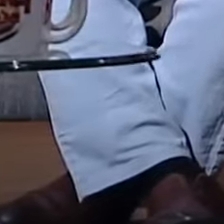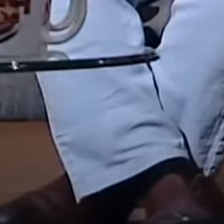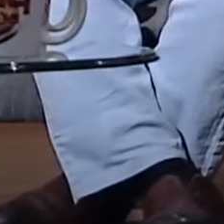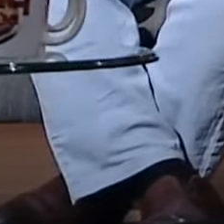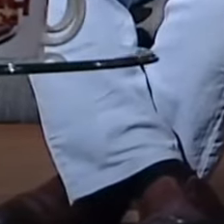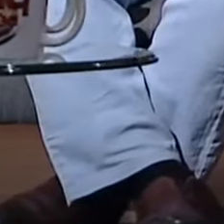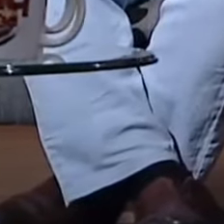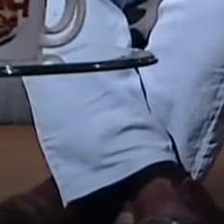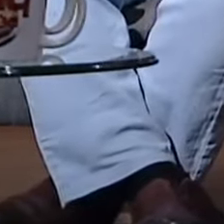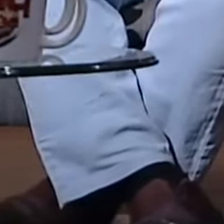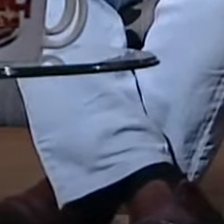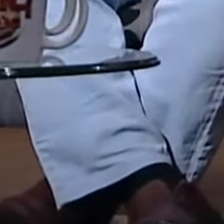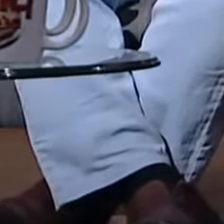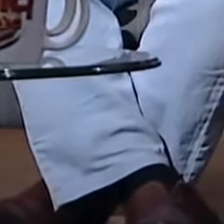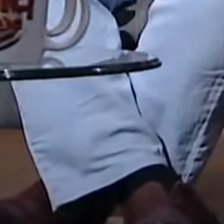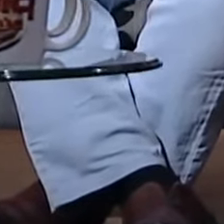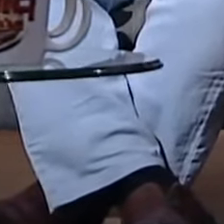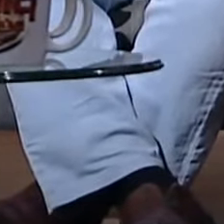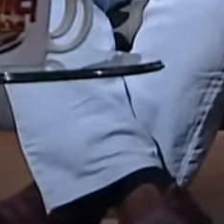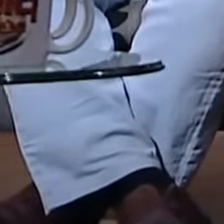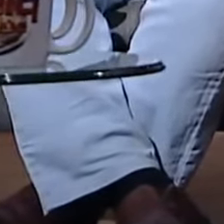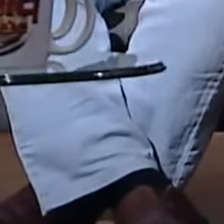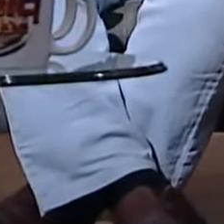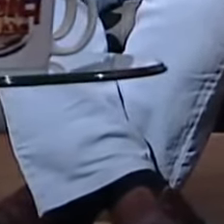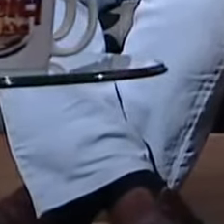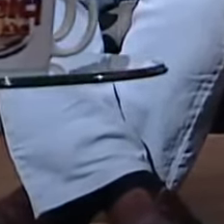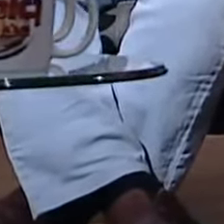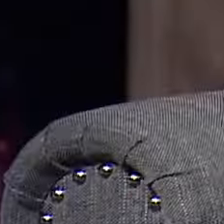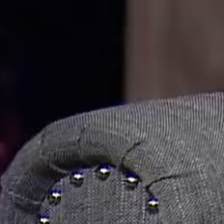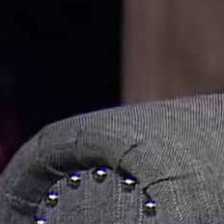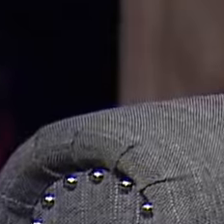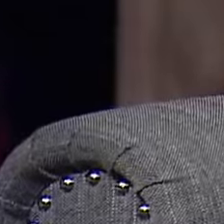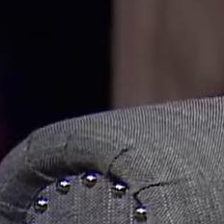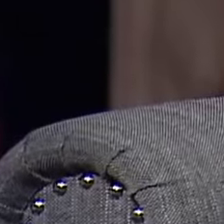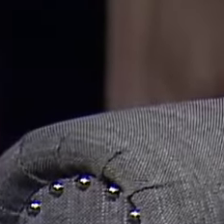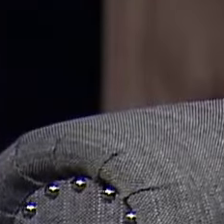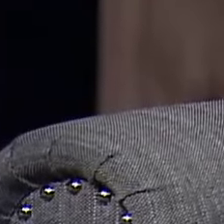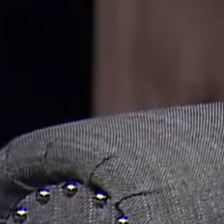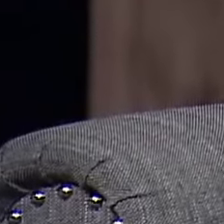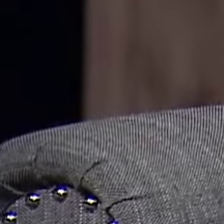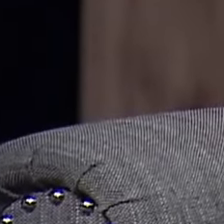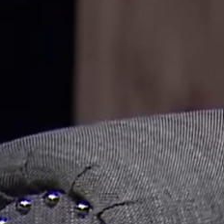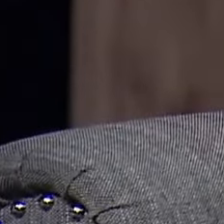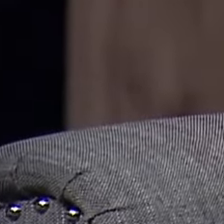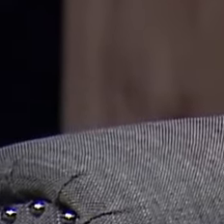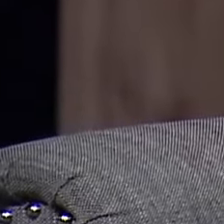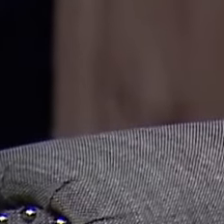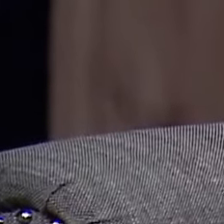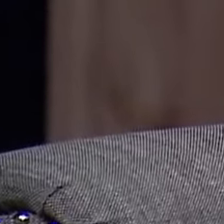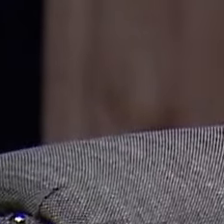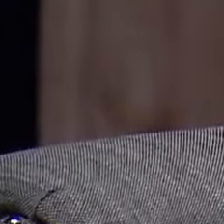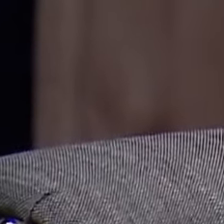على نبينا يا صلاة الزين يا صلاة الزين يا